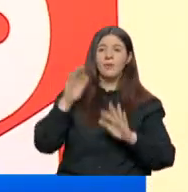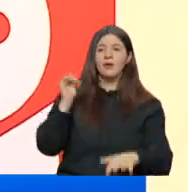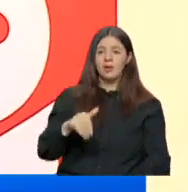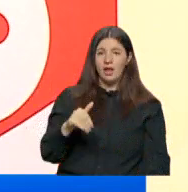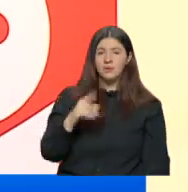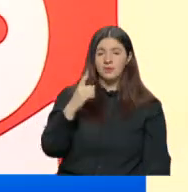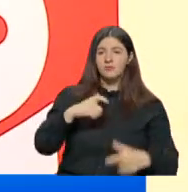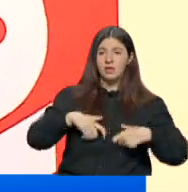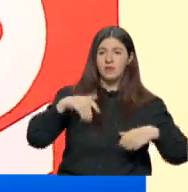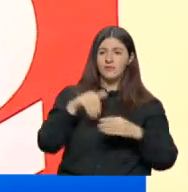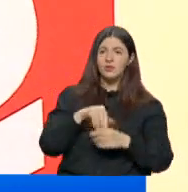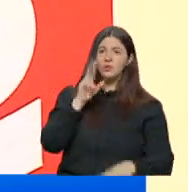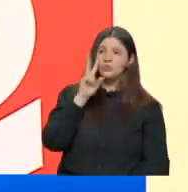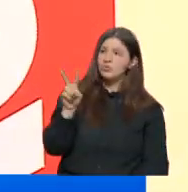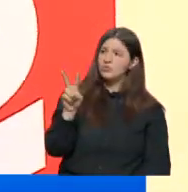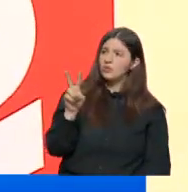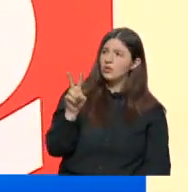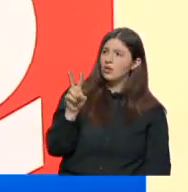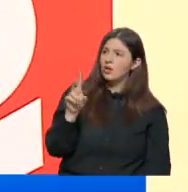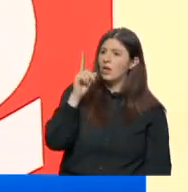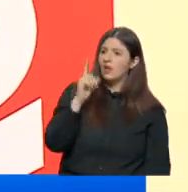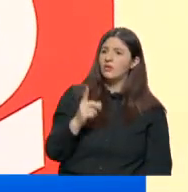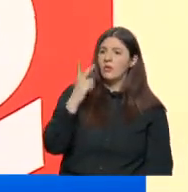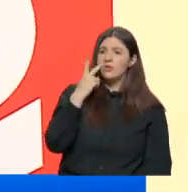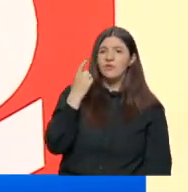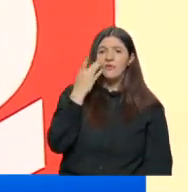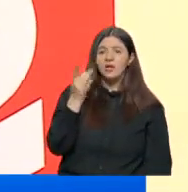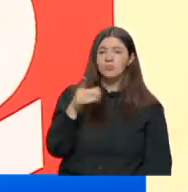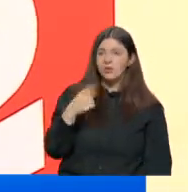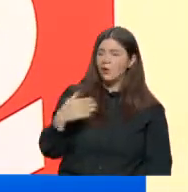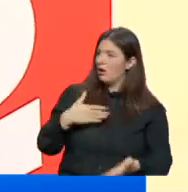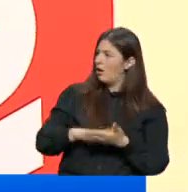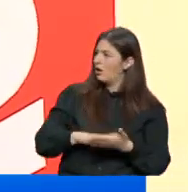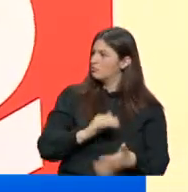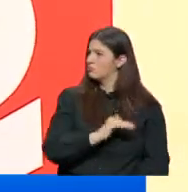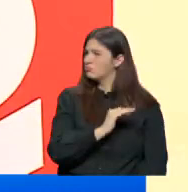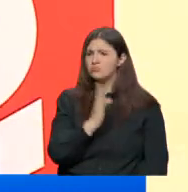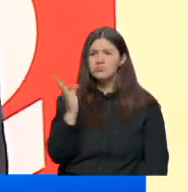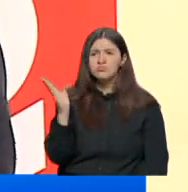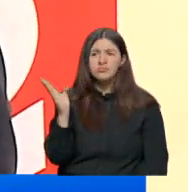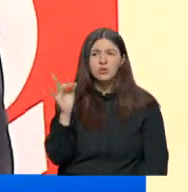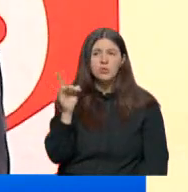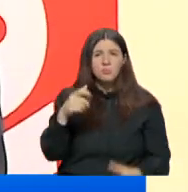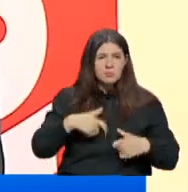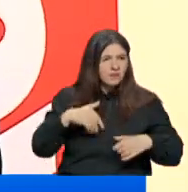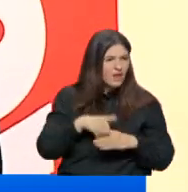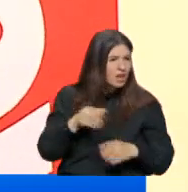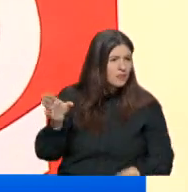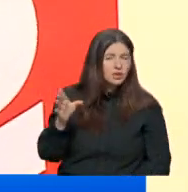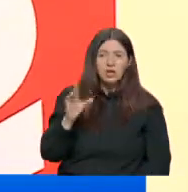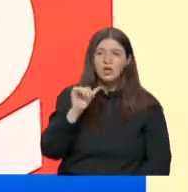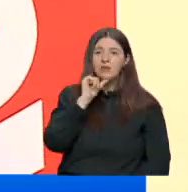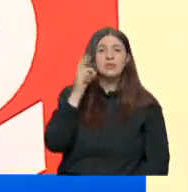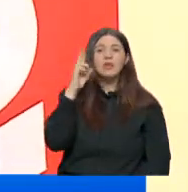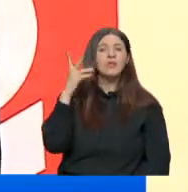bir milletvekilini görünce ilk defa gördüğümü fark ettim. Yanımdaki arkadaşlara söyledim. Ya bu arkadaş milletvekili mi dedim. Hiç